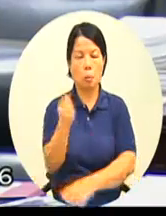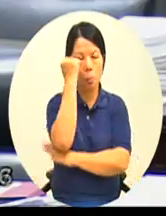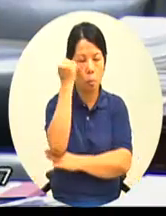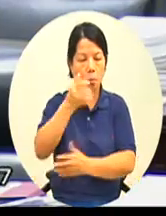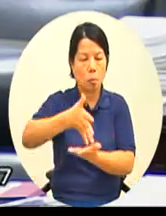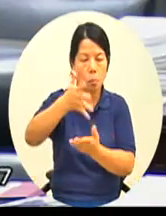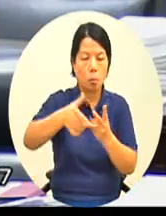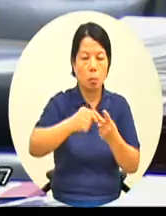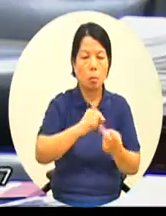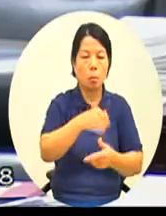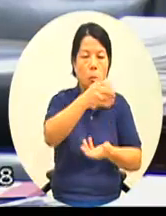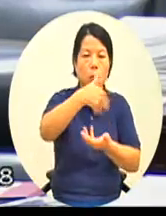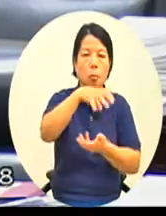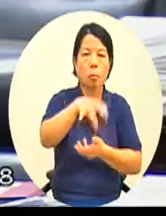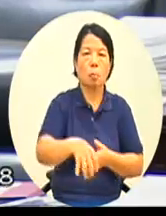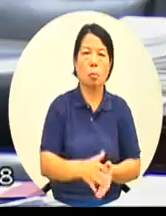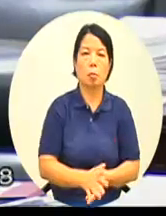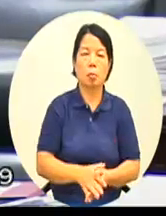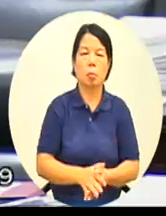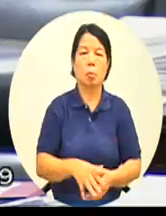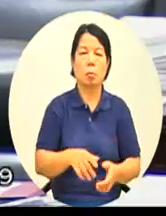餐饮业哈，就占了